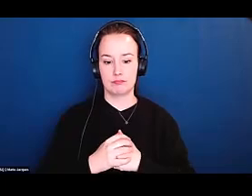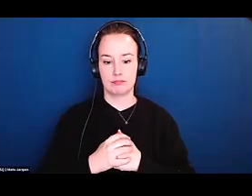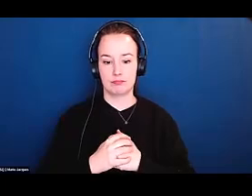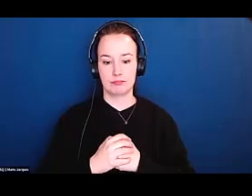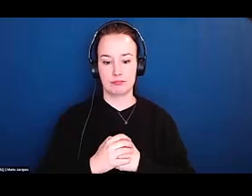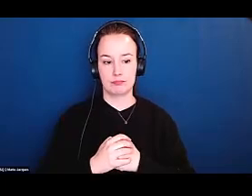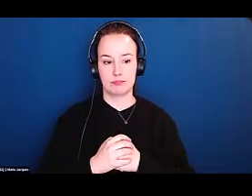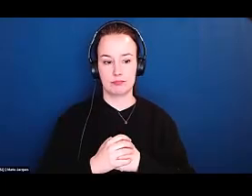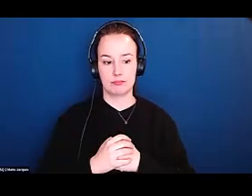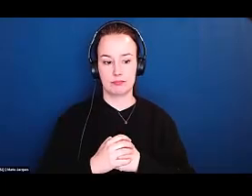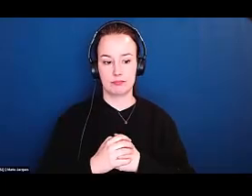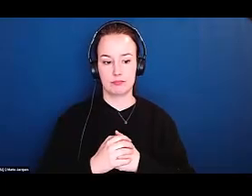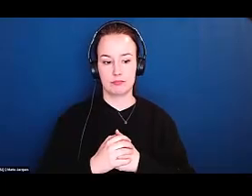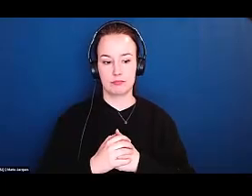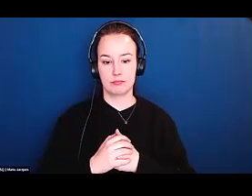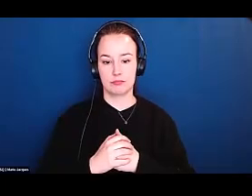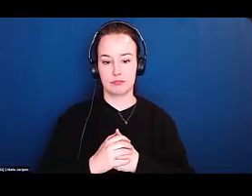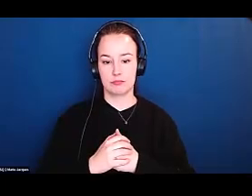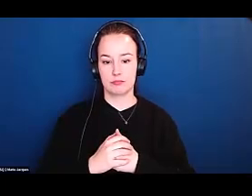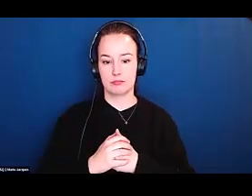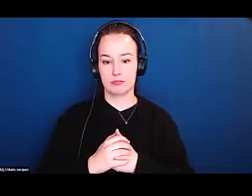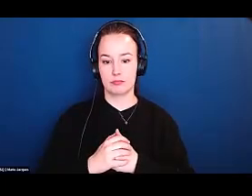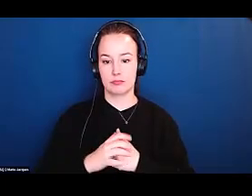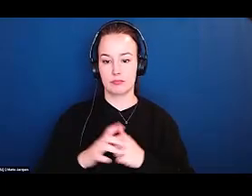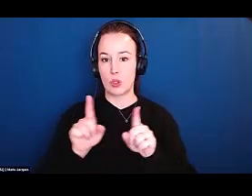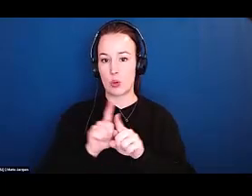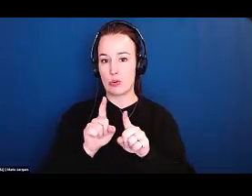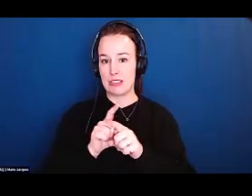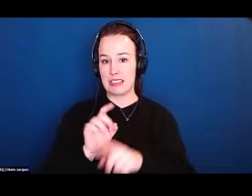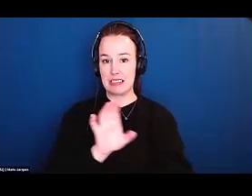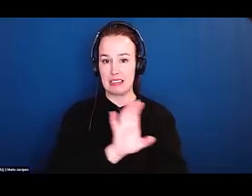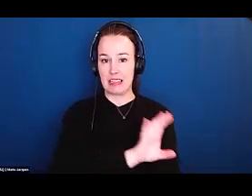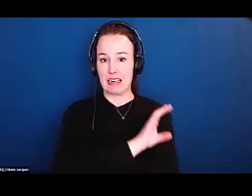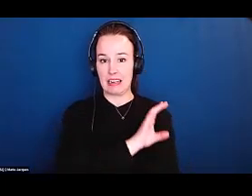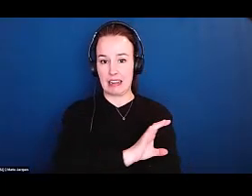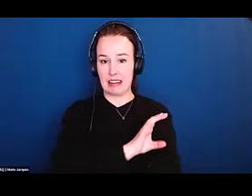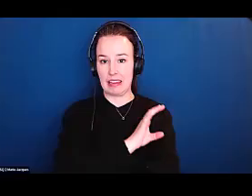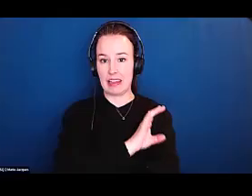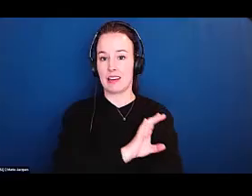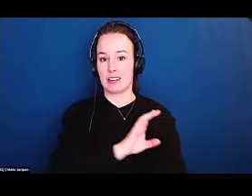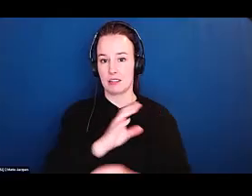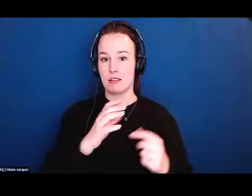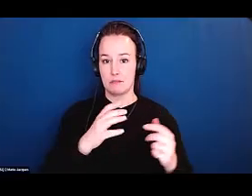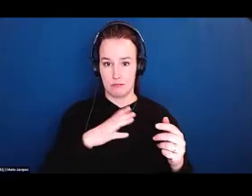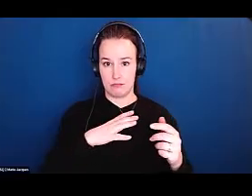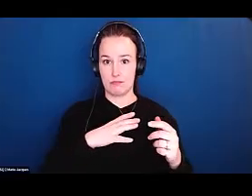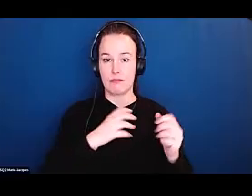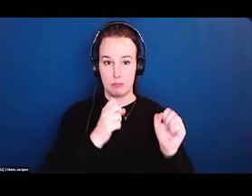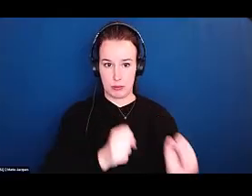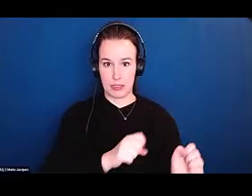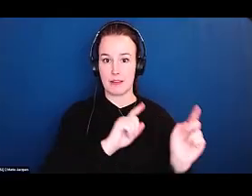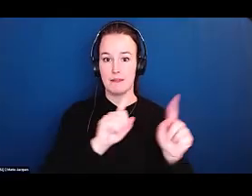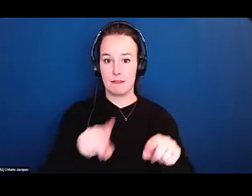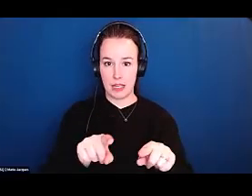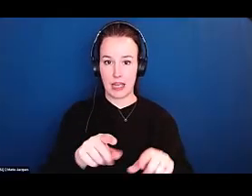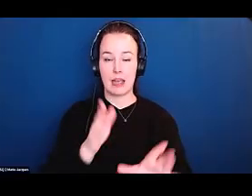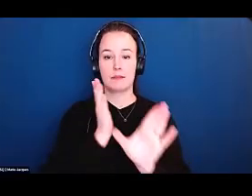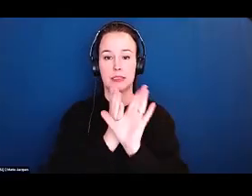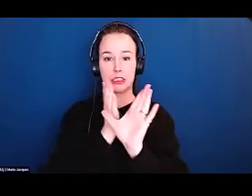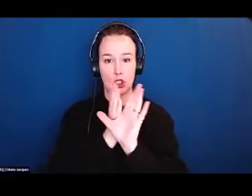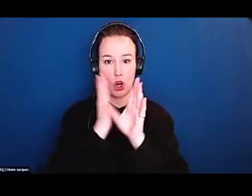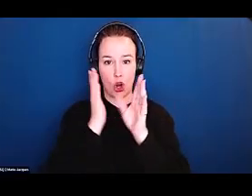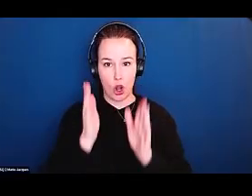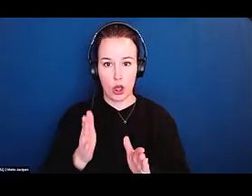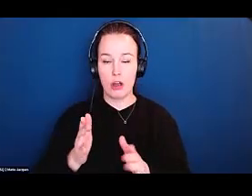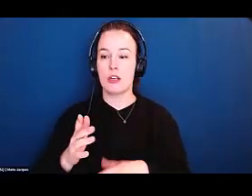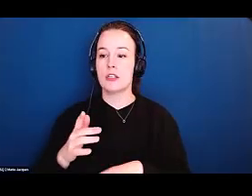et, et nous avons aussi des cliniques auxquelles nous avons accès et aux